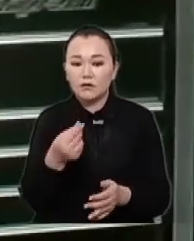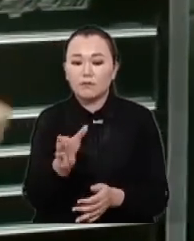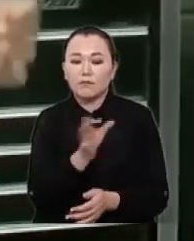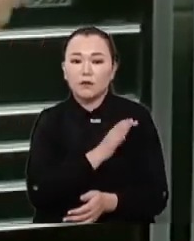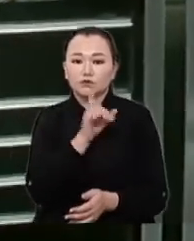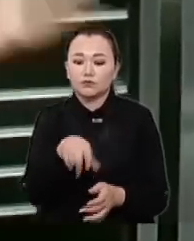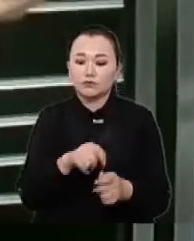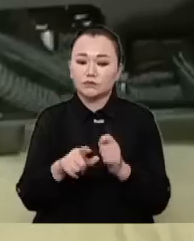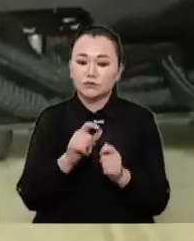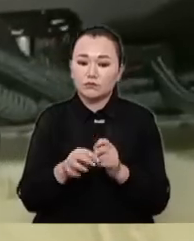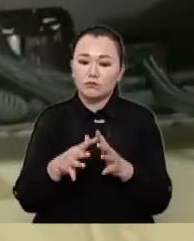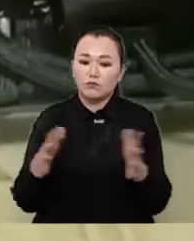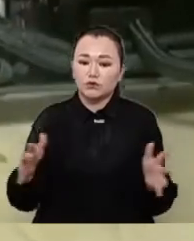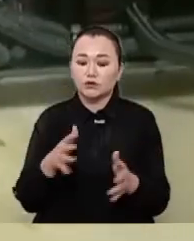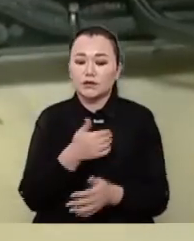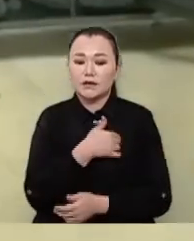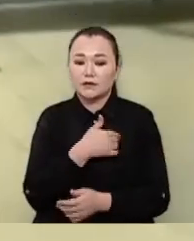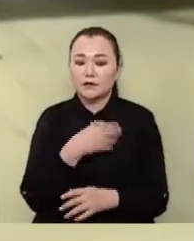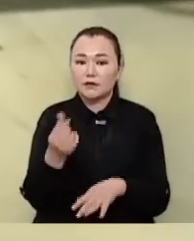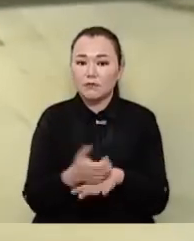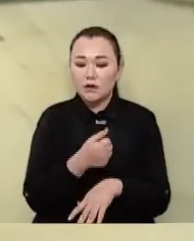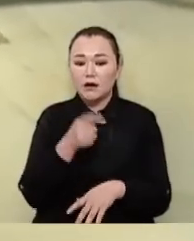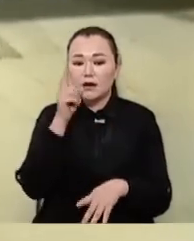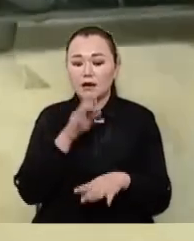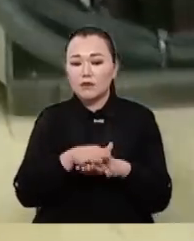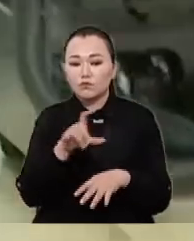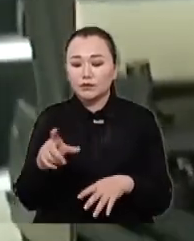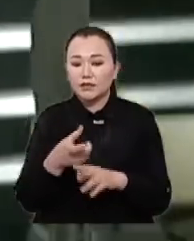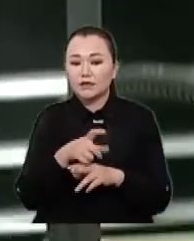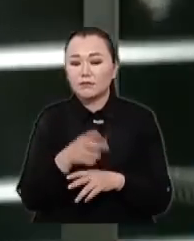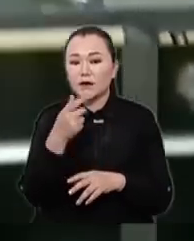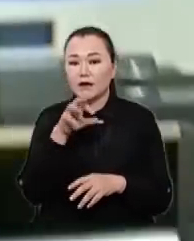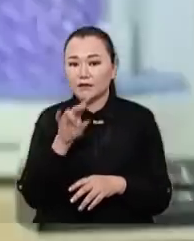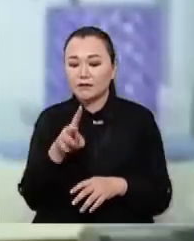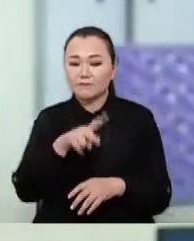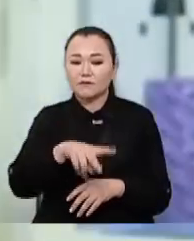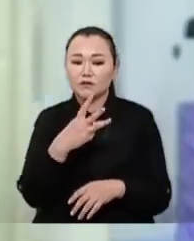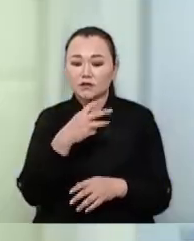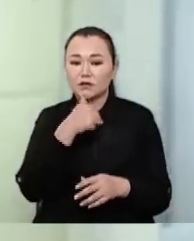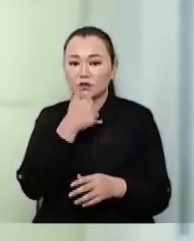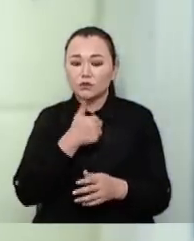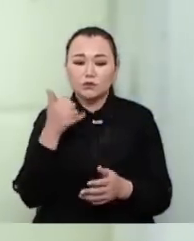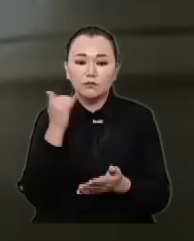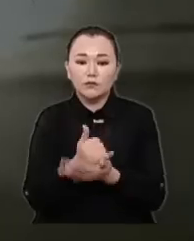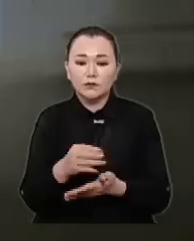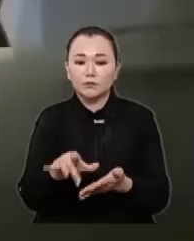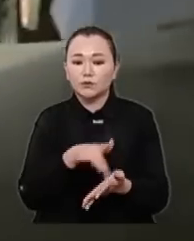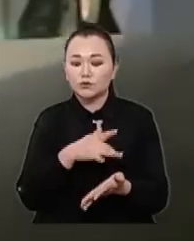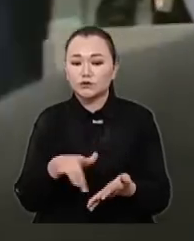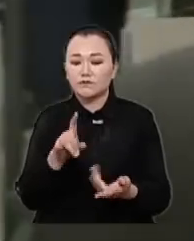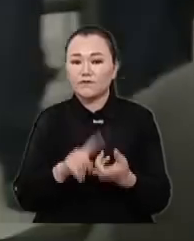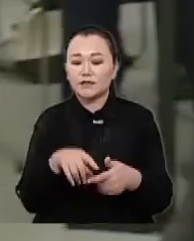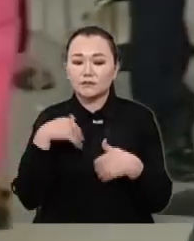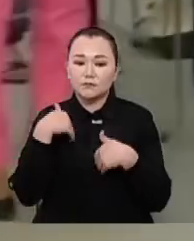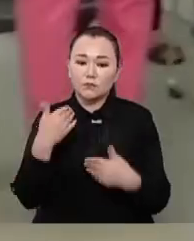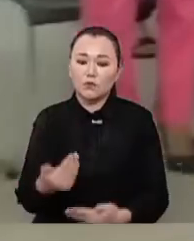инвесторлардан алымдарды ұлғайтуды көздеп отыр. Байденнің әкімшілігі салықтың бұл түрін 2023 жылға арналған бюджет аясында